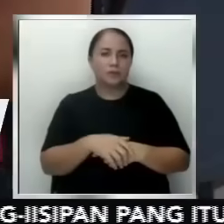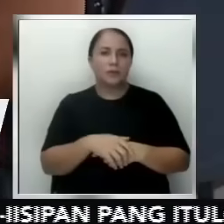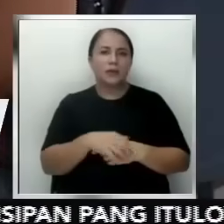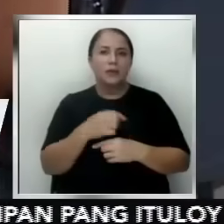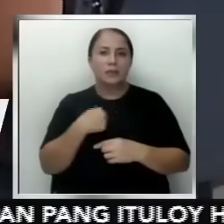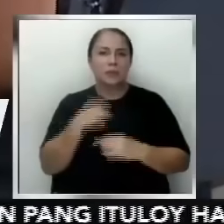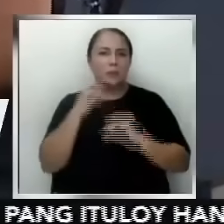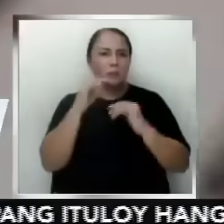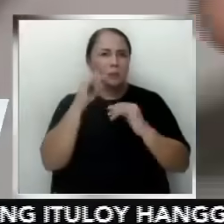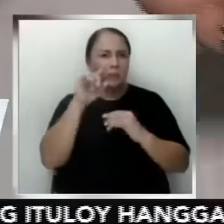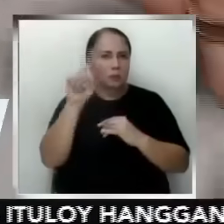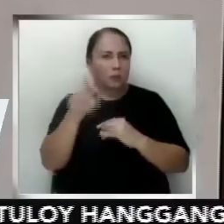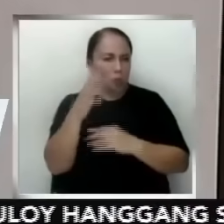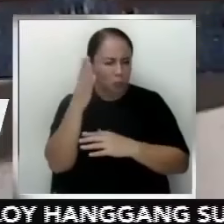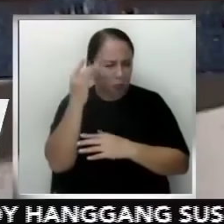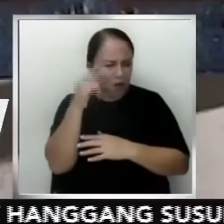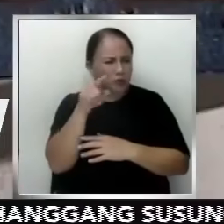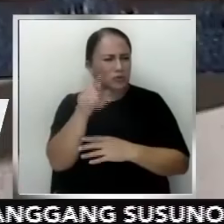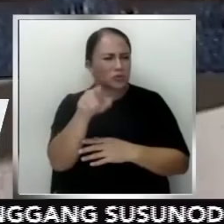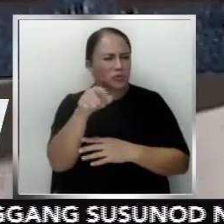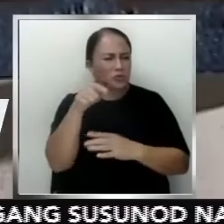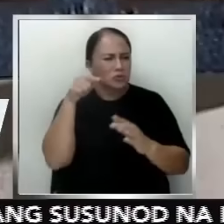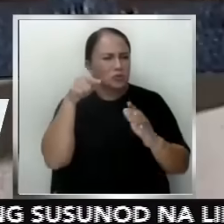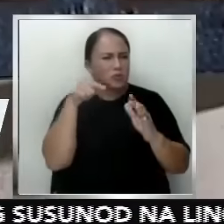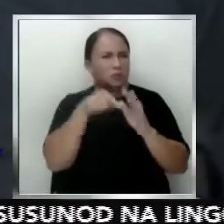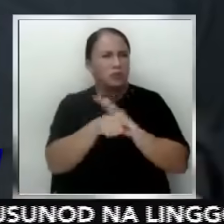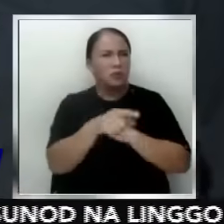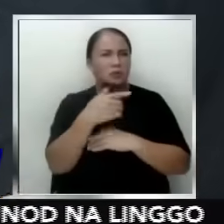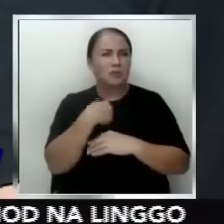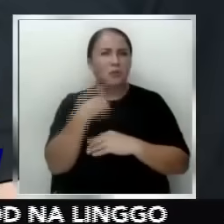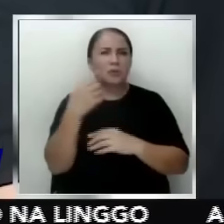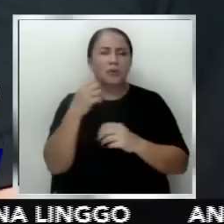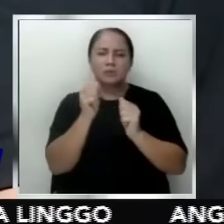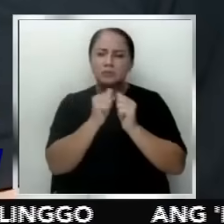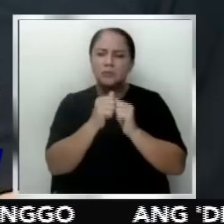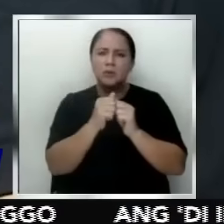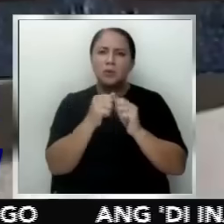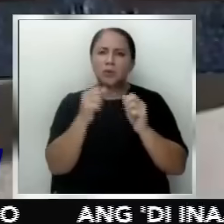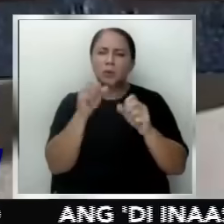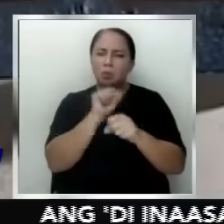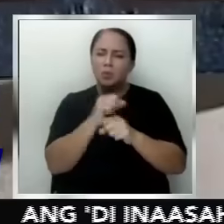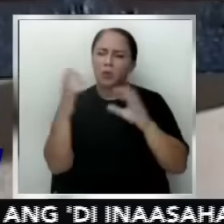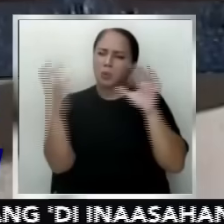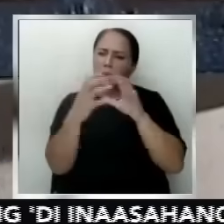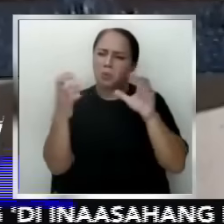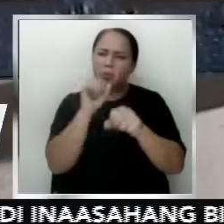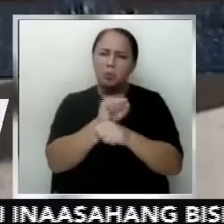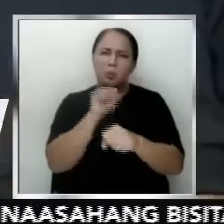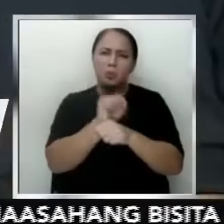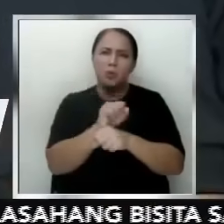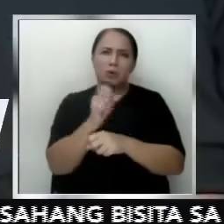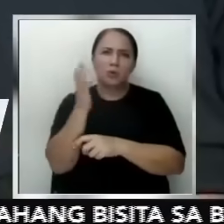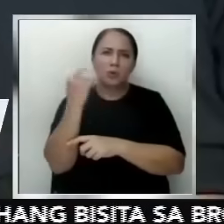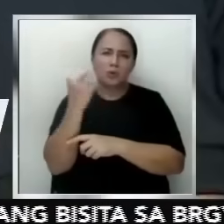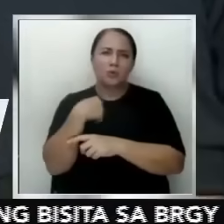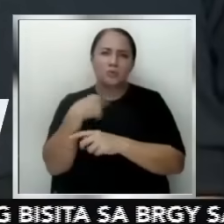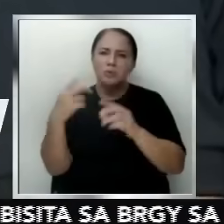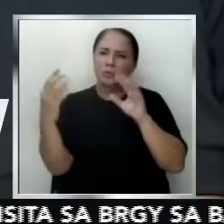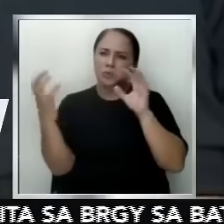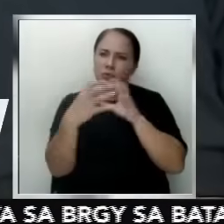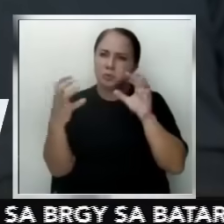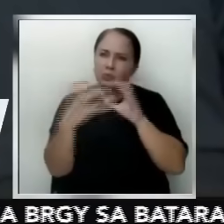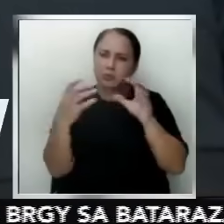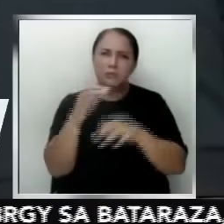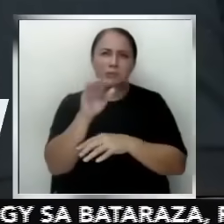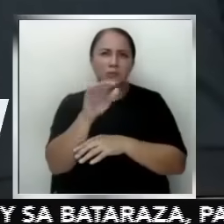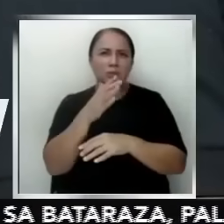tanungin kung bakit niya nagawa ang krimen magk po kami sa trabaho ano yung mga pinag-aawayan po ninyo Doon na sa pagkasagot nanawagan po ako sa